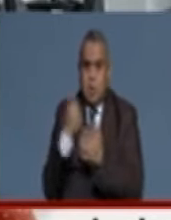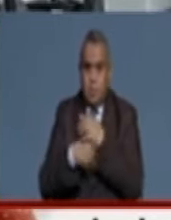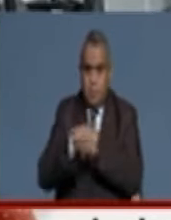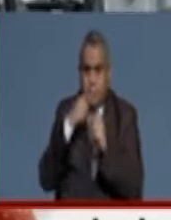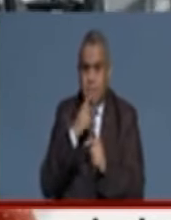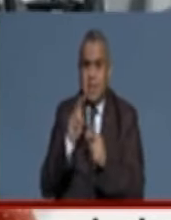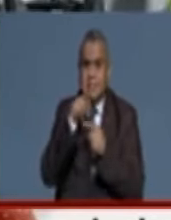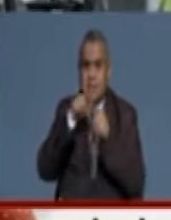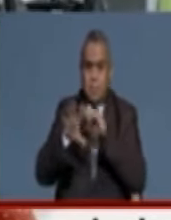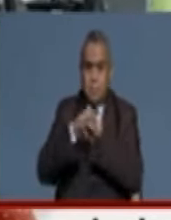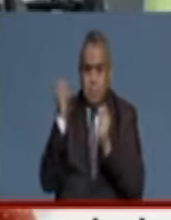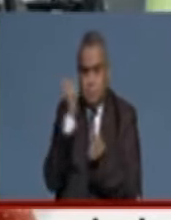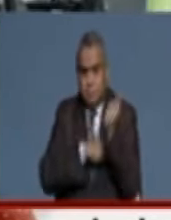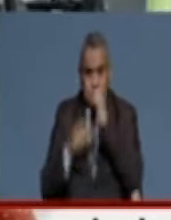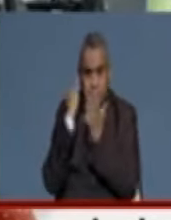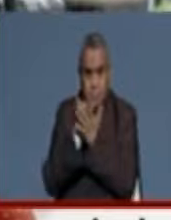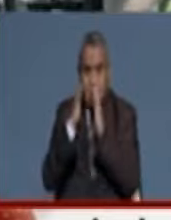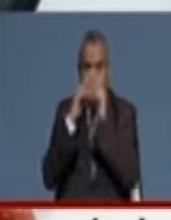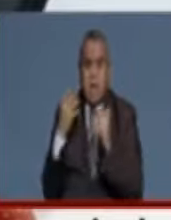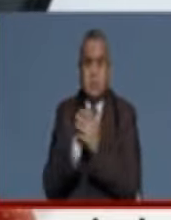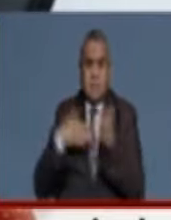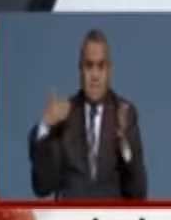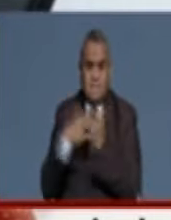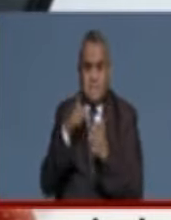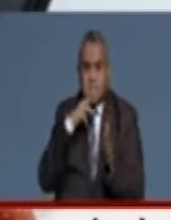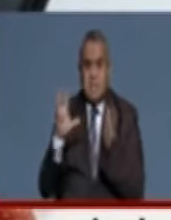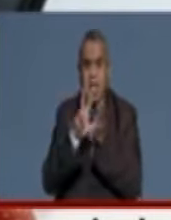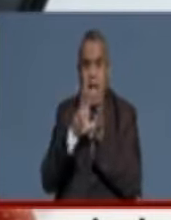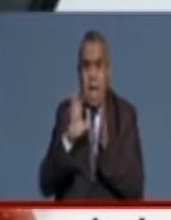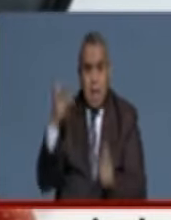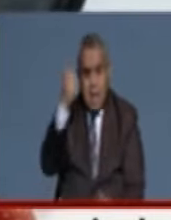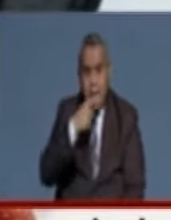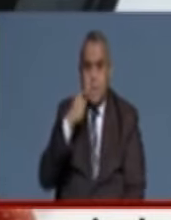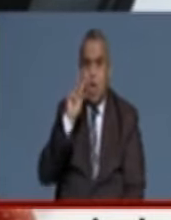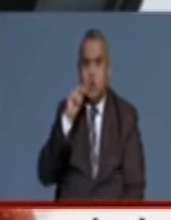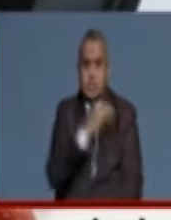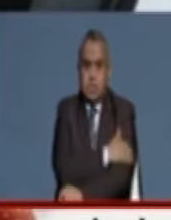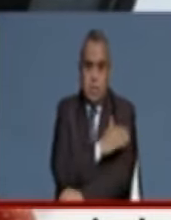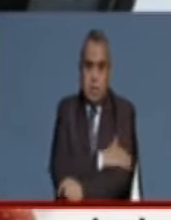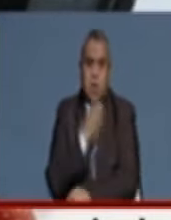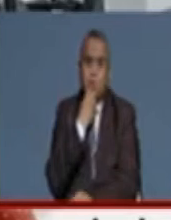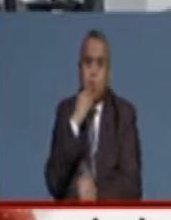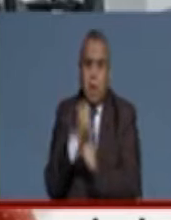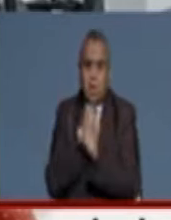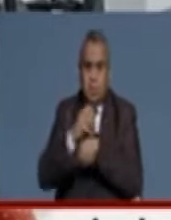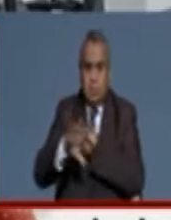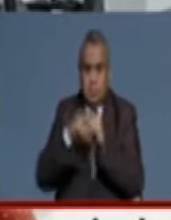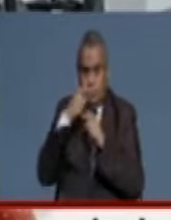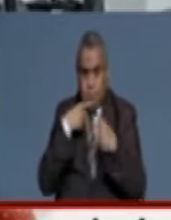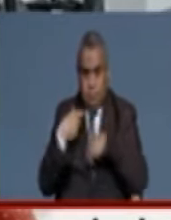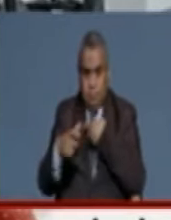مدخلات إنتاجية مصرية. يصل عدد العمالة إلى 120 عامل. تم بالفعل نقل تكنولوجيا